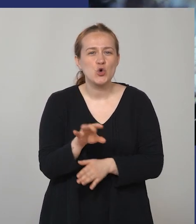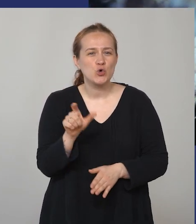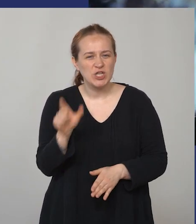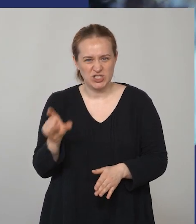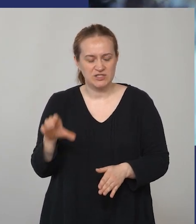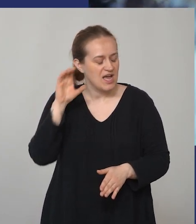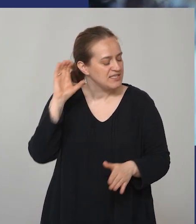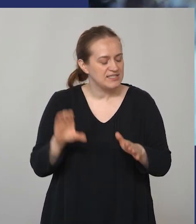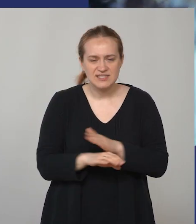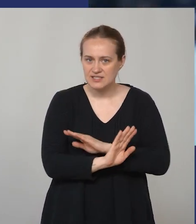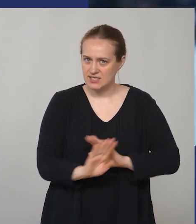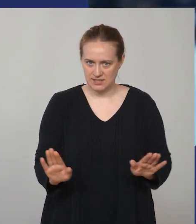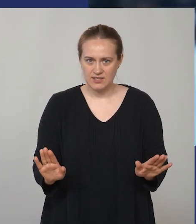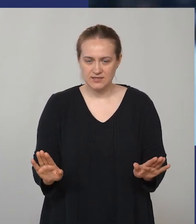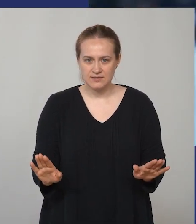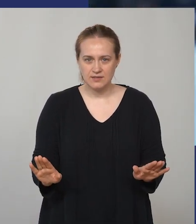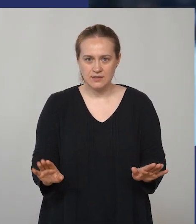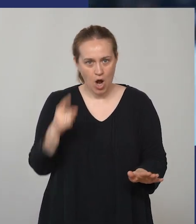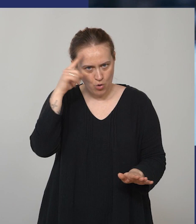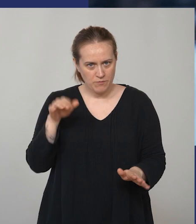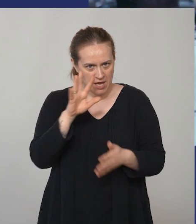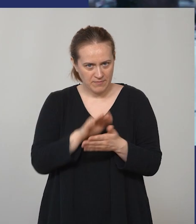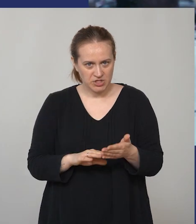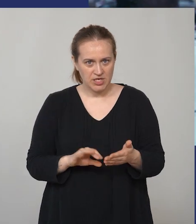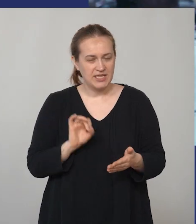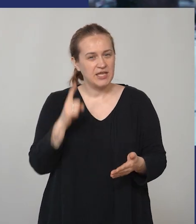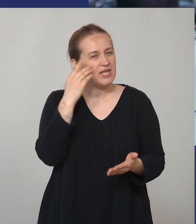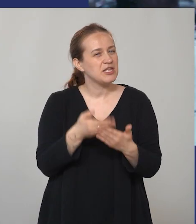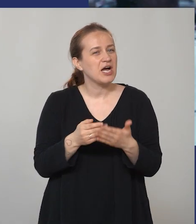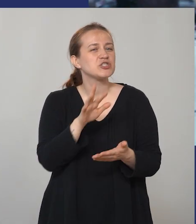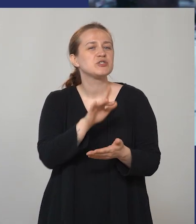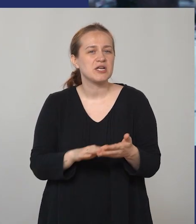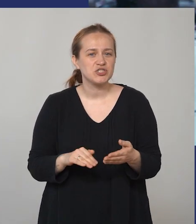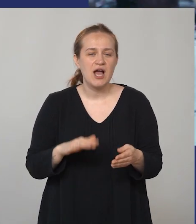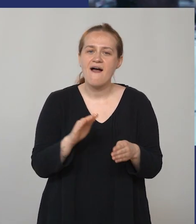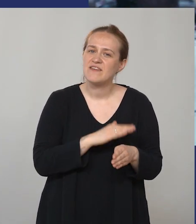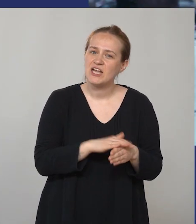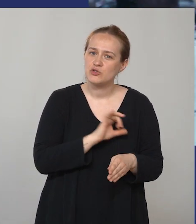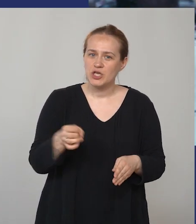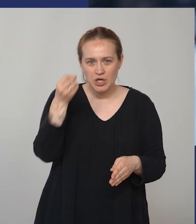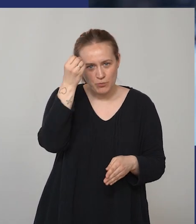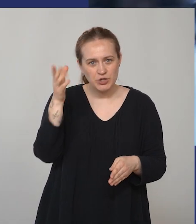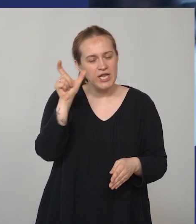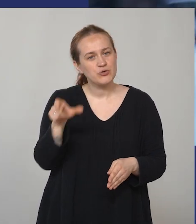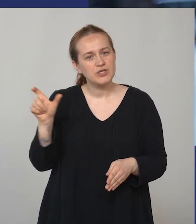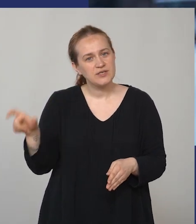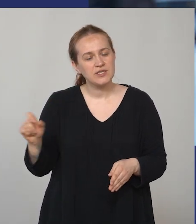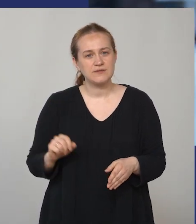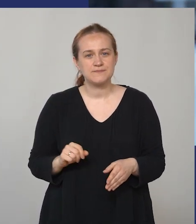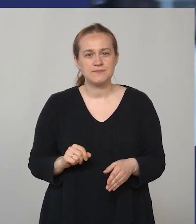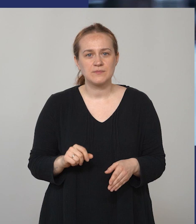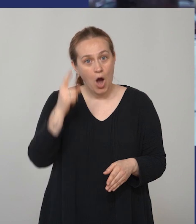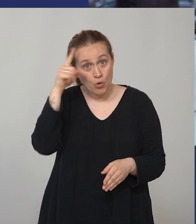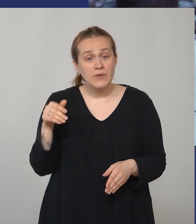лжецы, не снисходи до них. Умей прощать и не кажись прощая, великодушней и мудрее других.